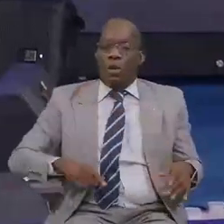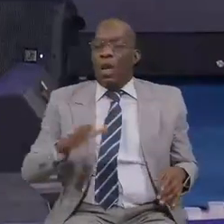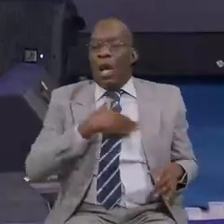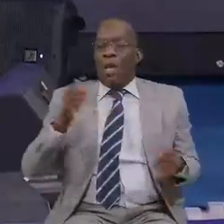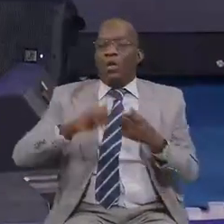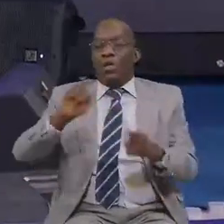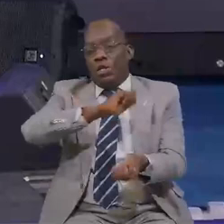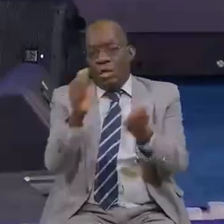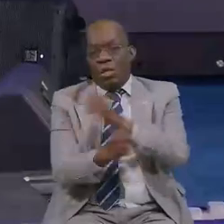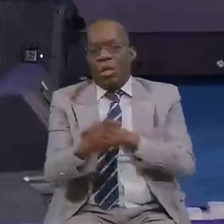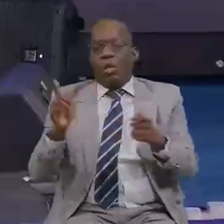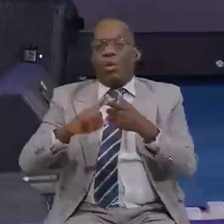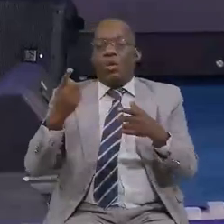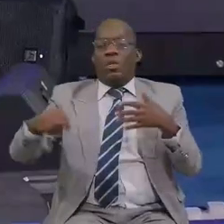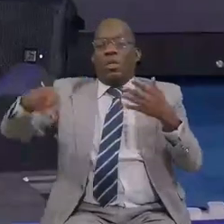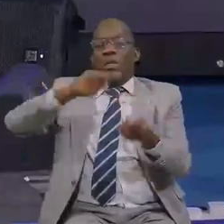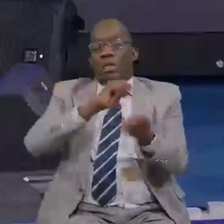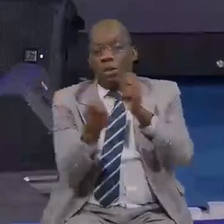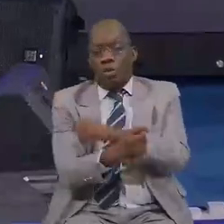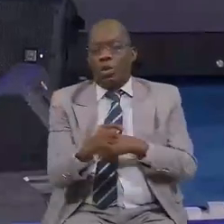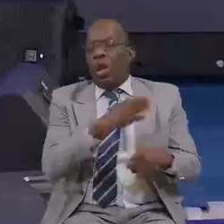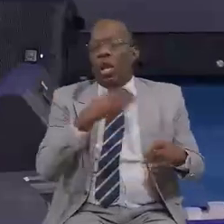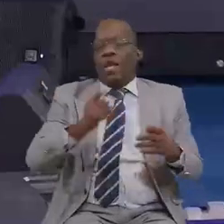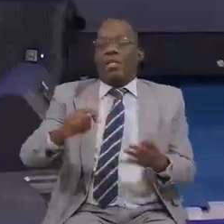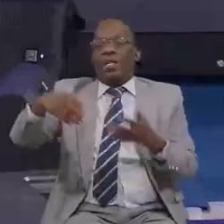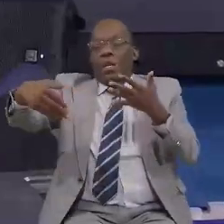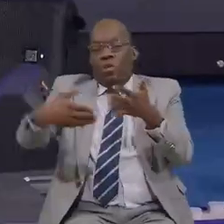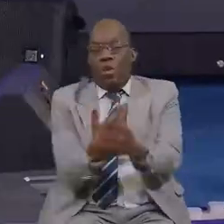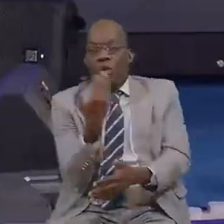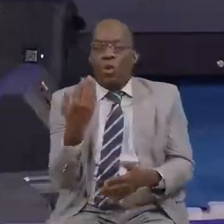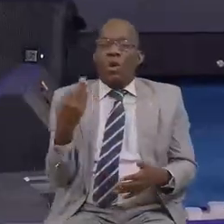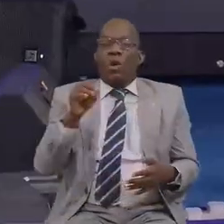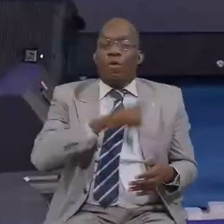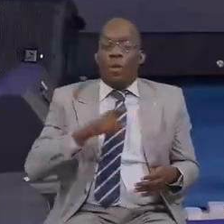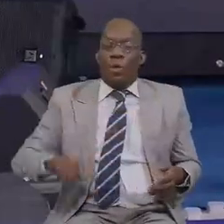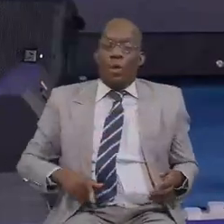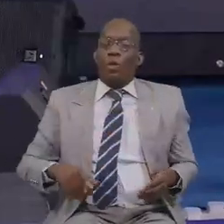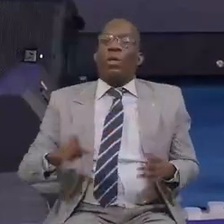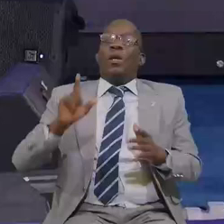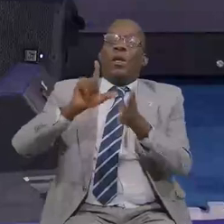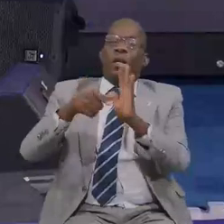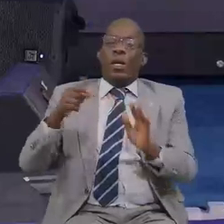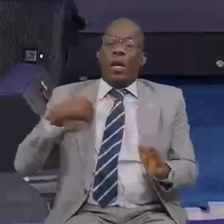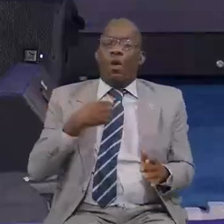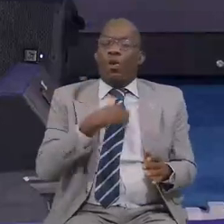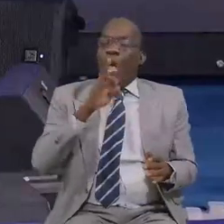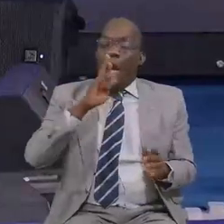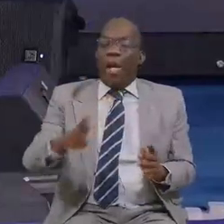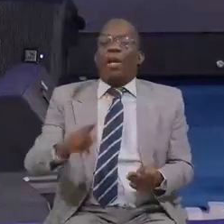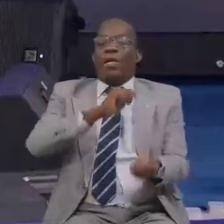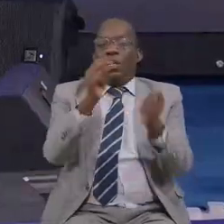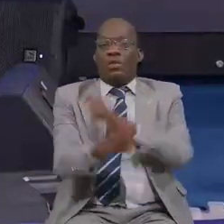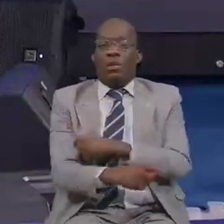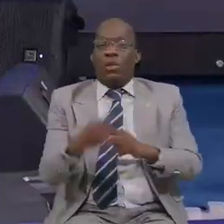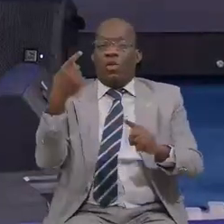la reformation et à la transformation par le Seigneur, finalement, nous sommes transformés des fils en